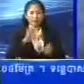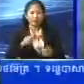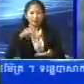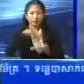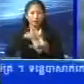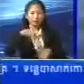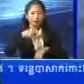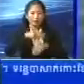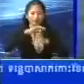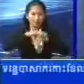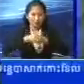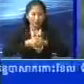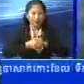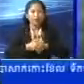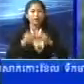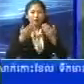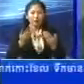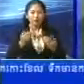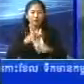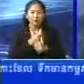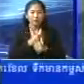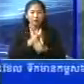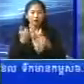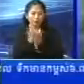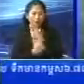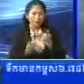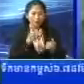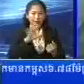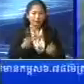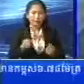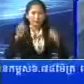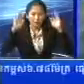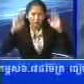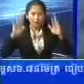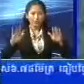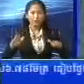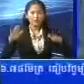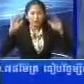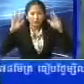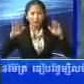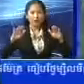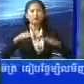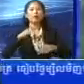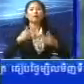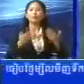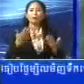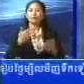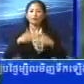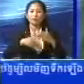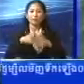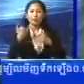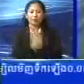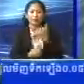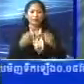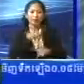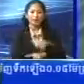ង់ខេត្តកំពង់ធំលក្ខណៈបែបនេះនឹងធ្វើឲ្យប្រទេសជាតិកម្ពុជាមានភ្លៀងធ្លាក់ឬបាយច្រើនស្ទើរទូទាំងប្រទេសចាប់ពីថ្ងៃទី